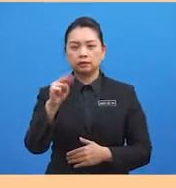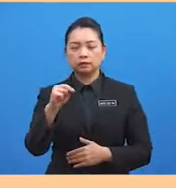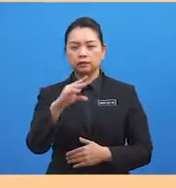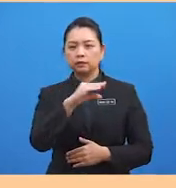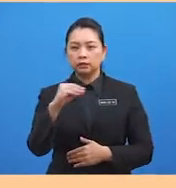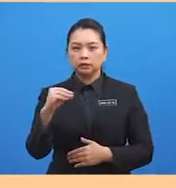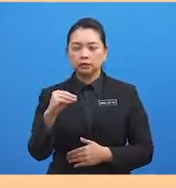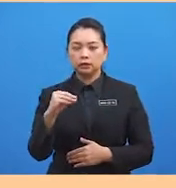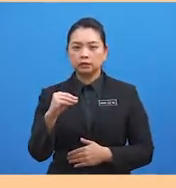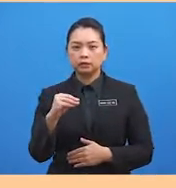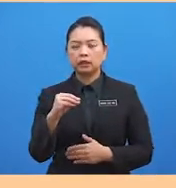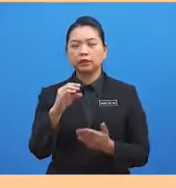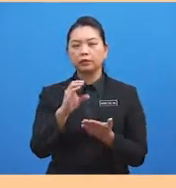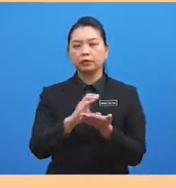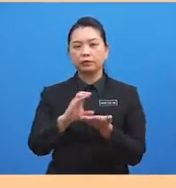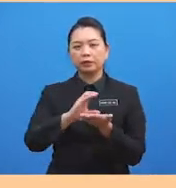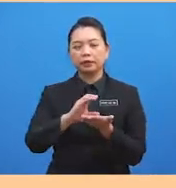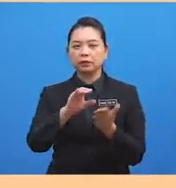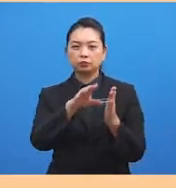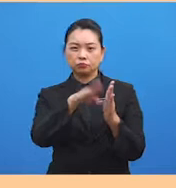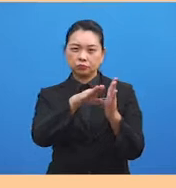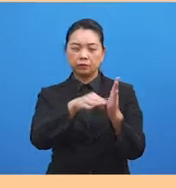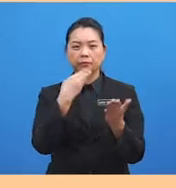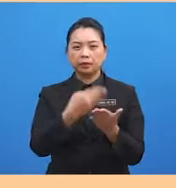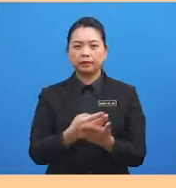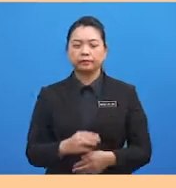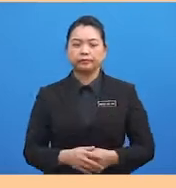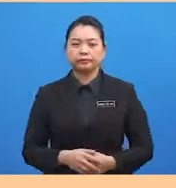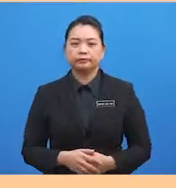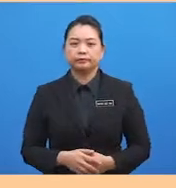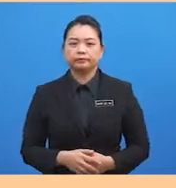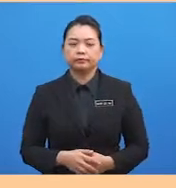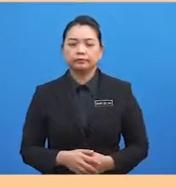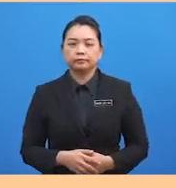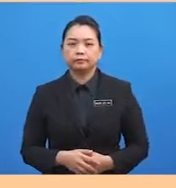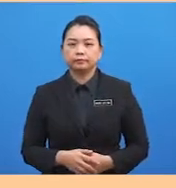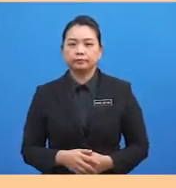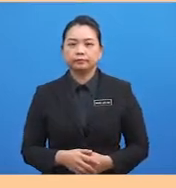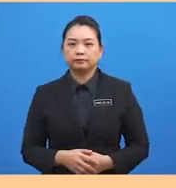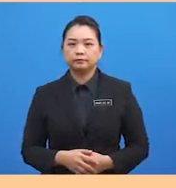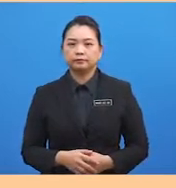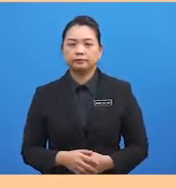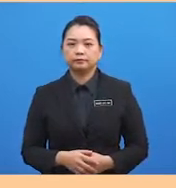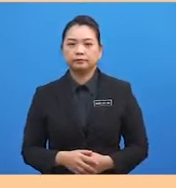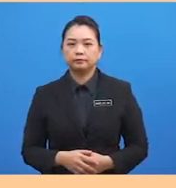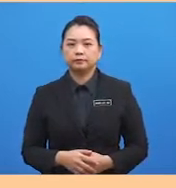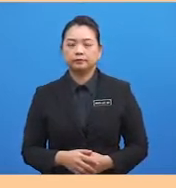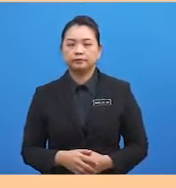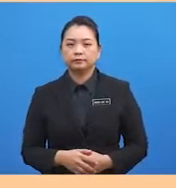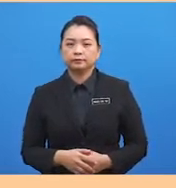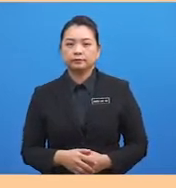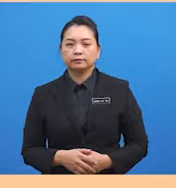status kredit yang kurang baik. Agensi kerajaan yang menawarkan kemudahan jaminan